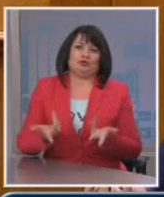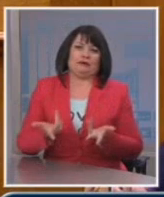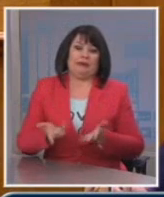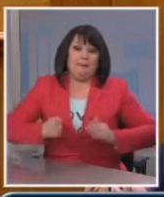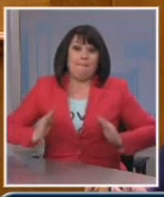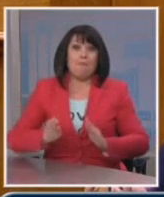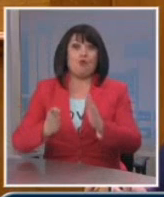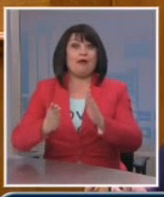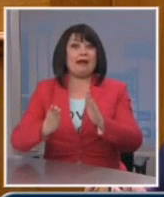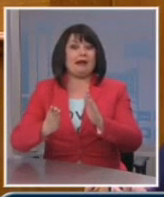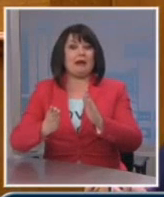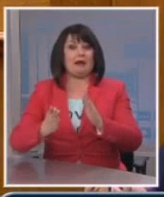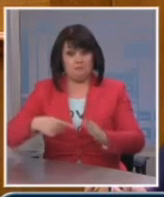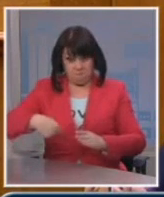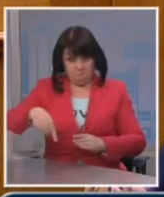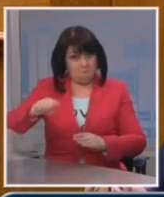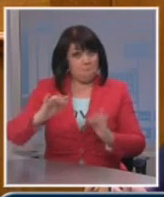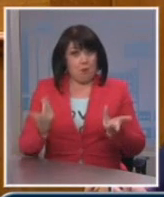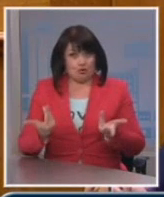πορεία των πραγμάτων την επόμενη μέρα.